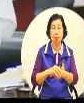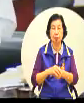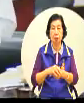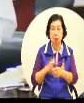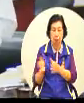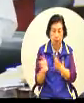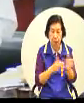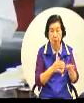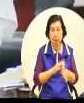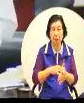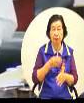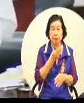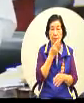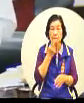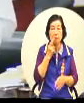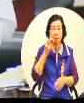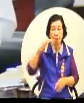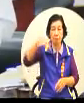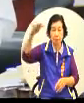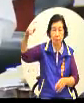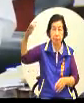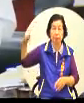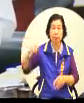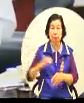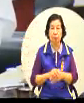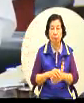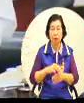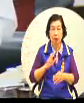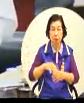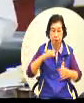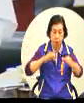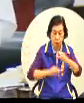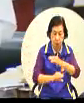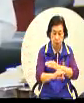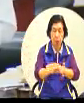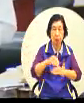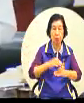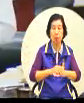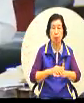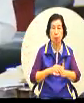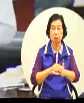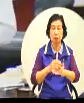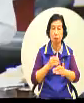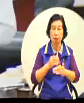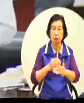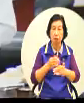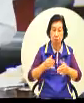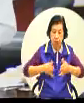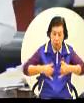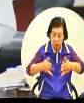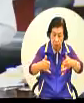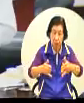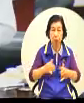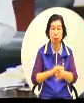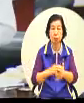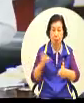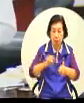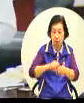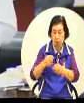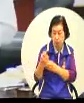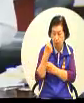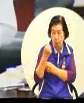梅山明隧道工程之外，应该要加强保全公司